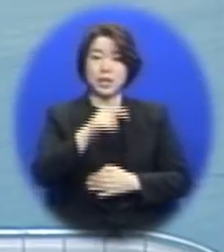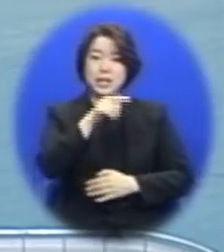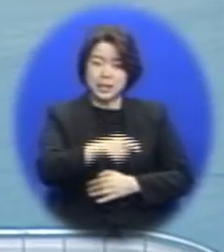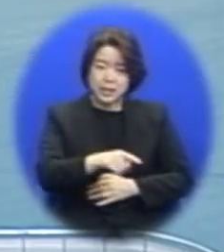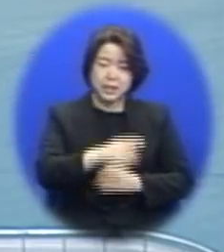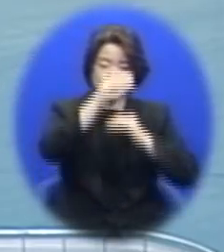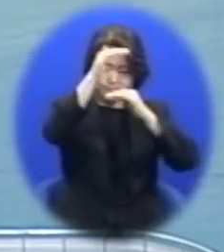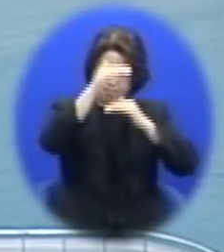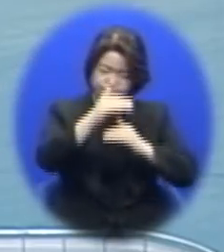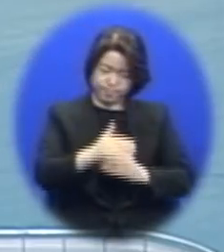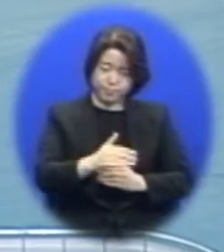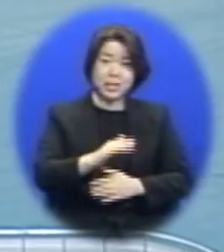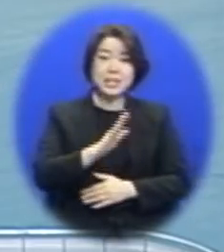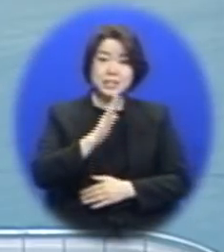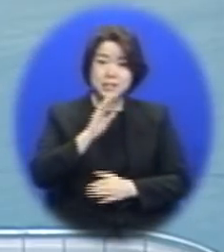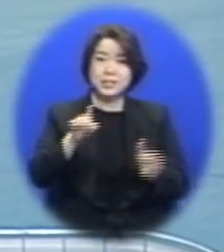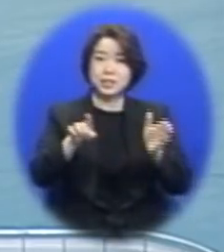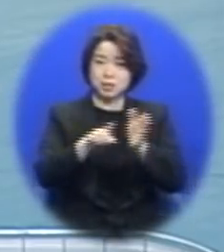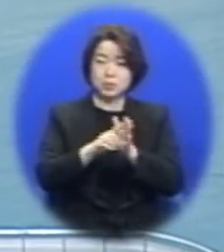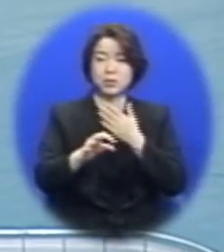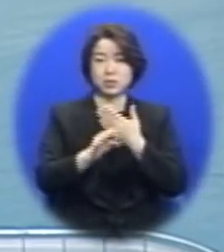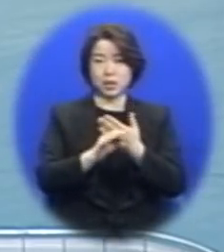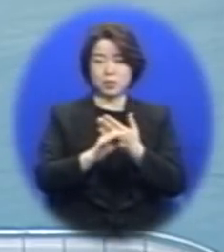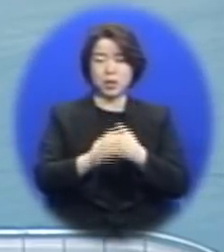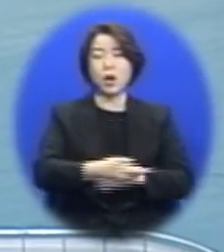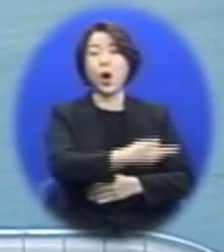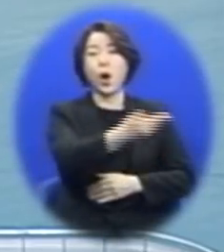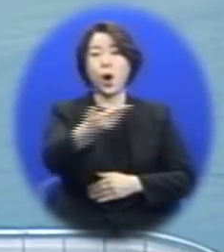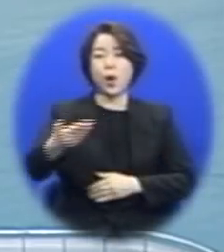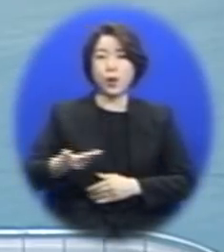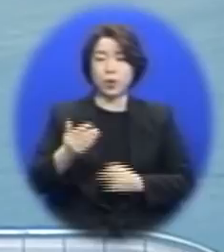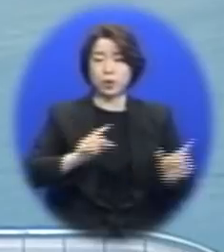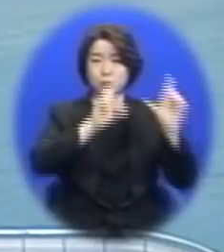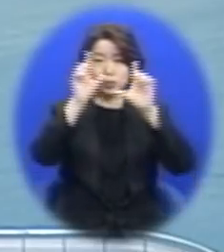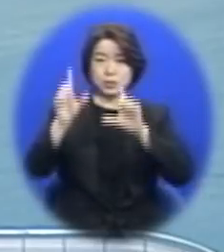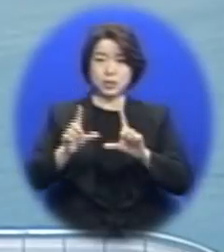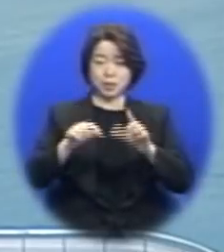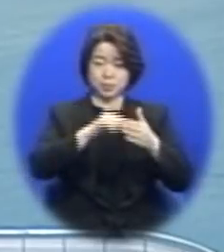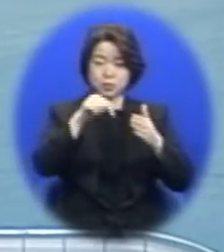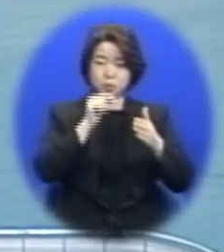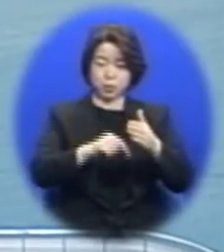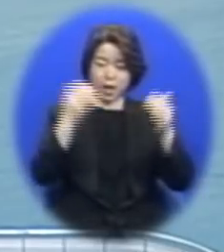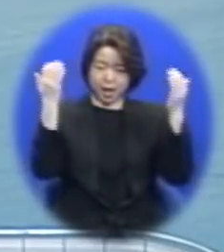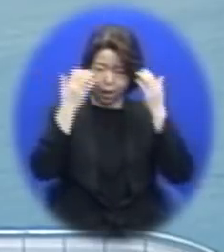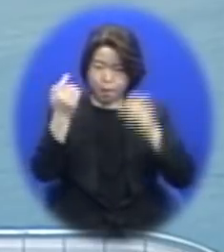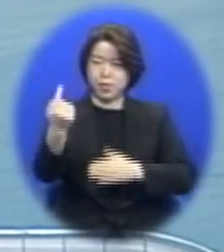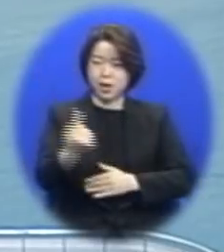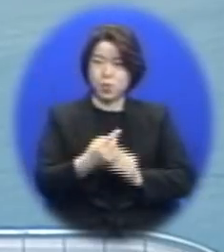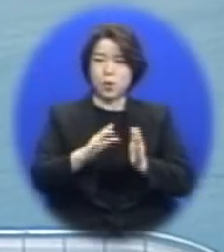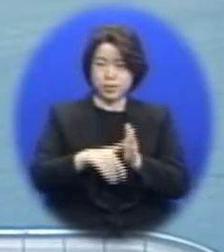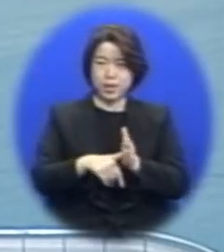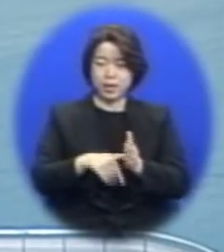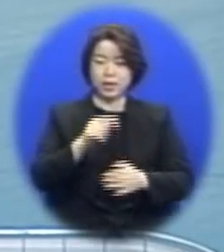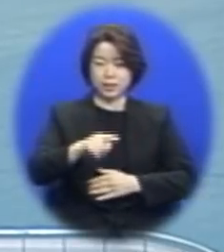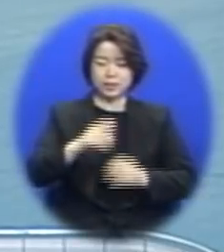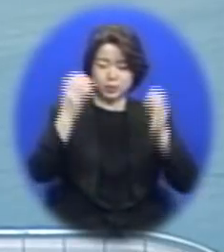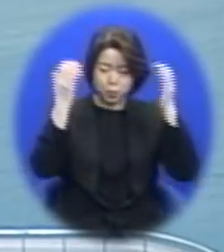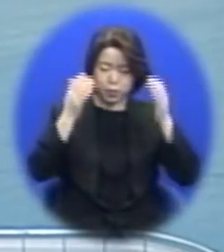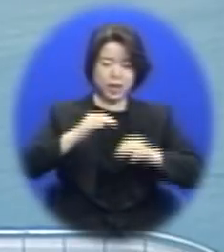진짜 믿는다면 여러분, 이제 여러분의 삶 속에 고난이 다가올 때 그 고난을 두려워하지